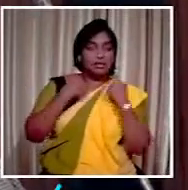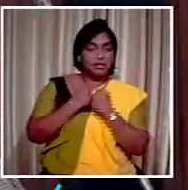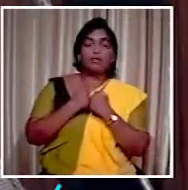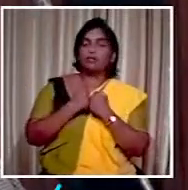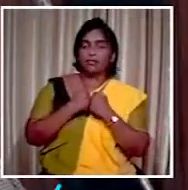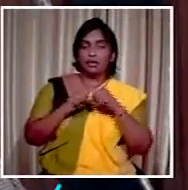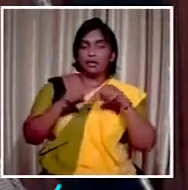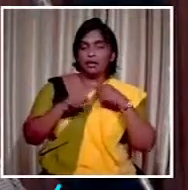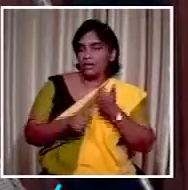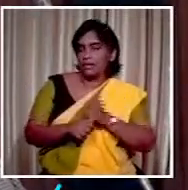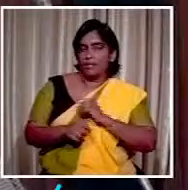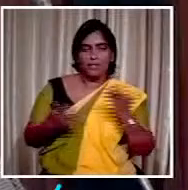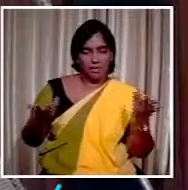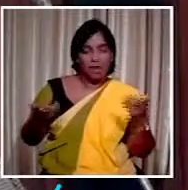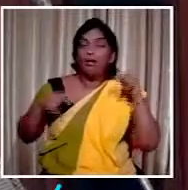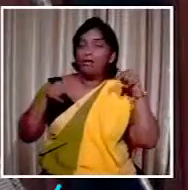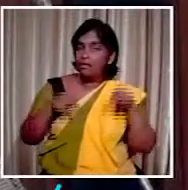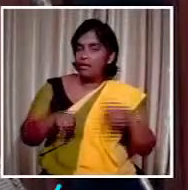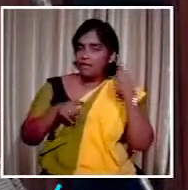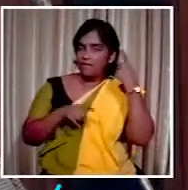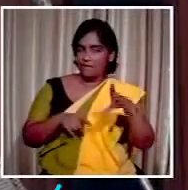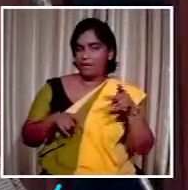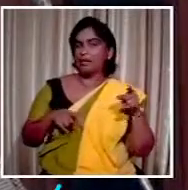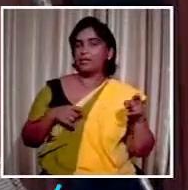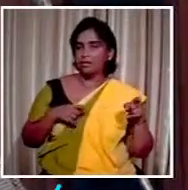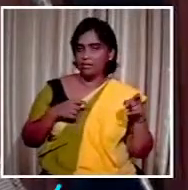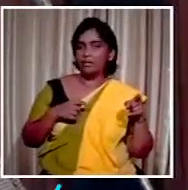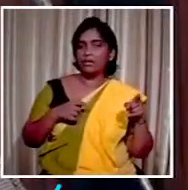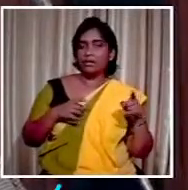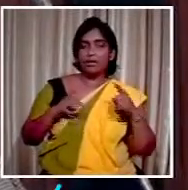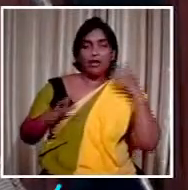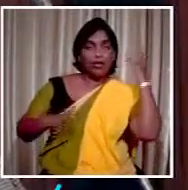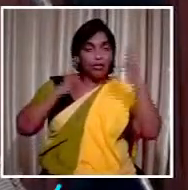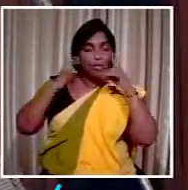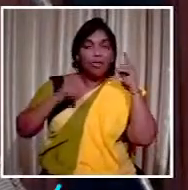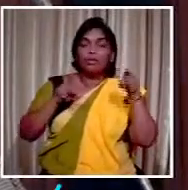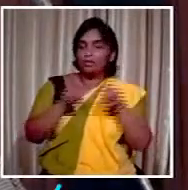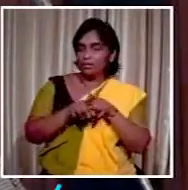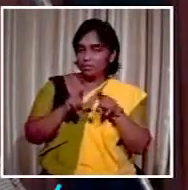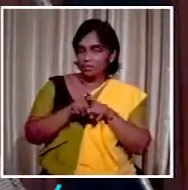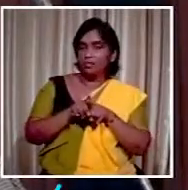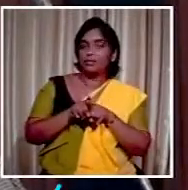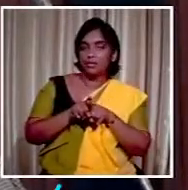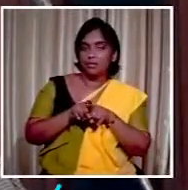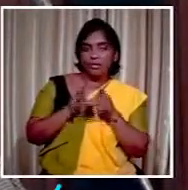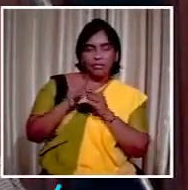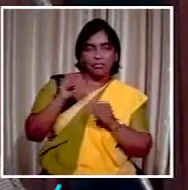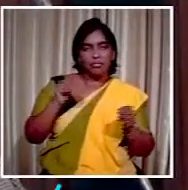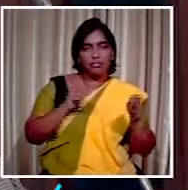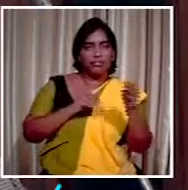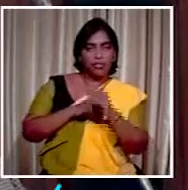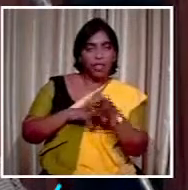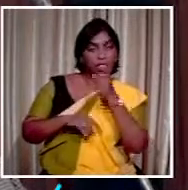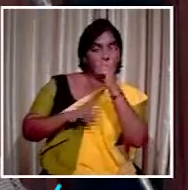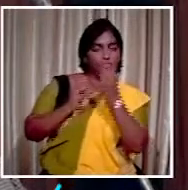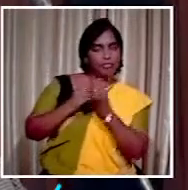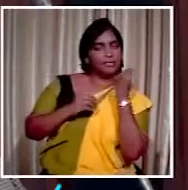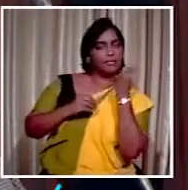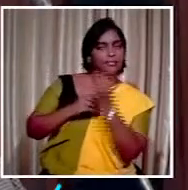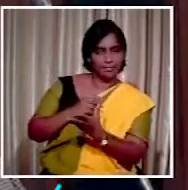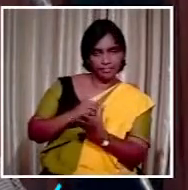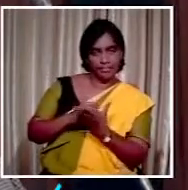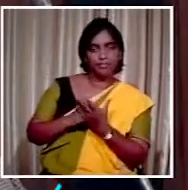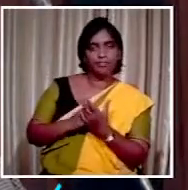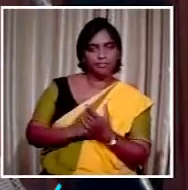නැහැ. අද ඒක නිසා තමයි ජාත්‍යන්තරේ අපිට වක්‍රාකාරයකින් දඬුවම් දීලා තියෙන එක නිසා